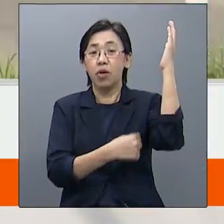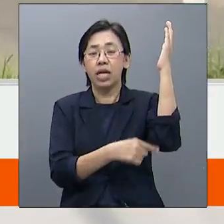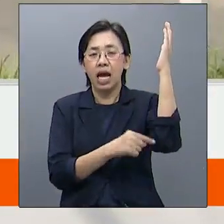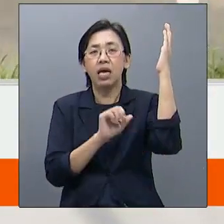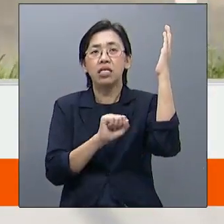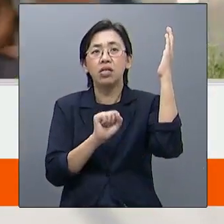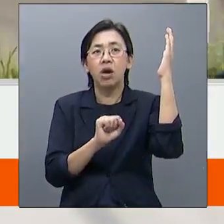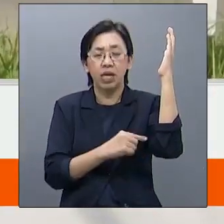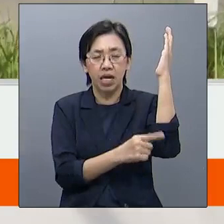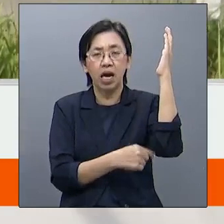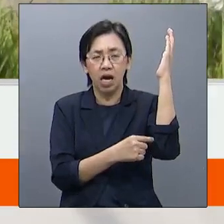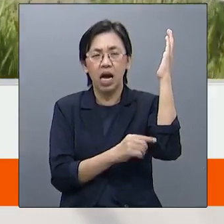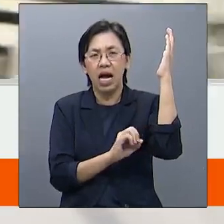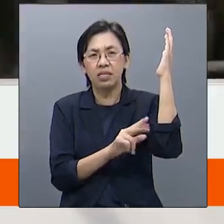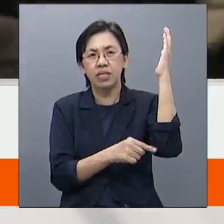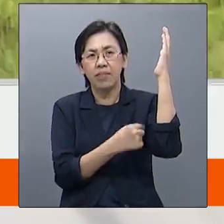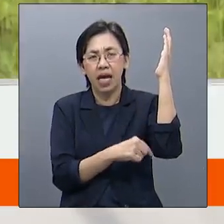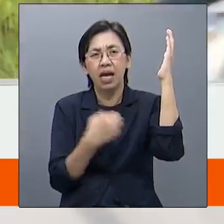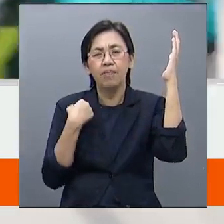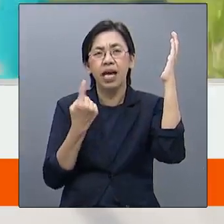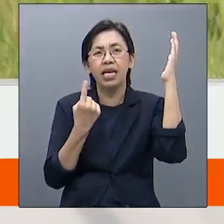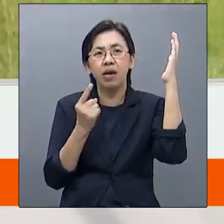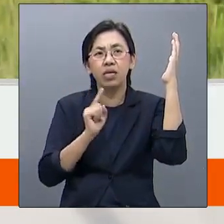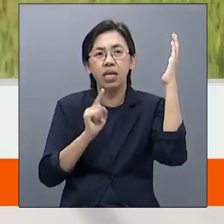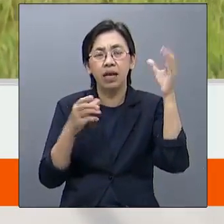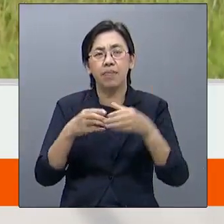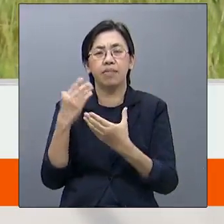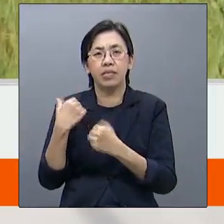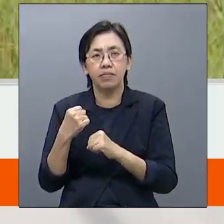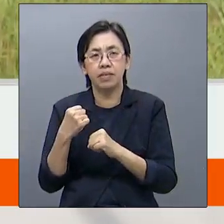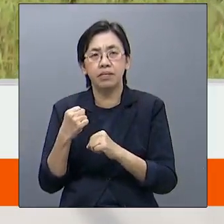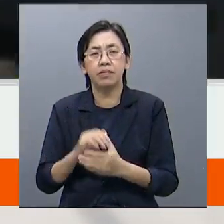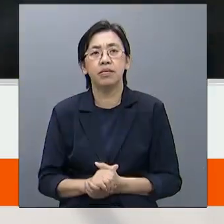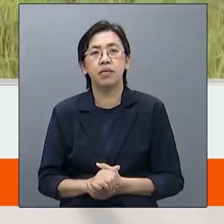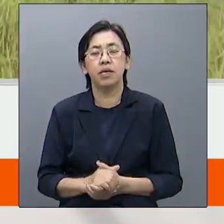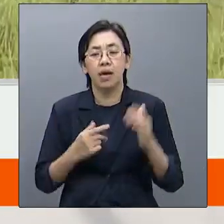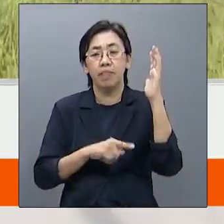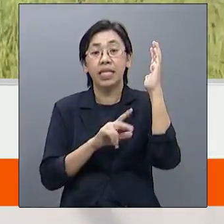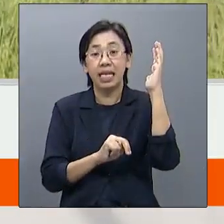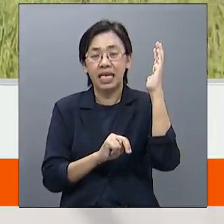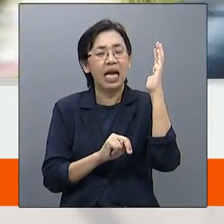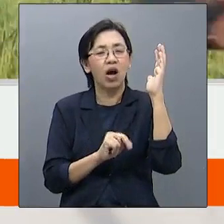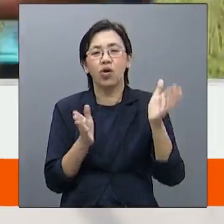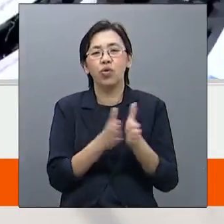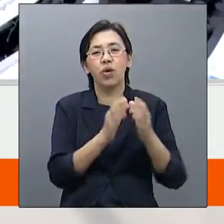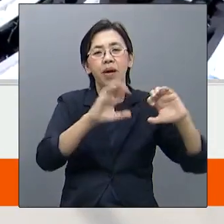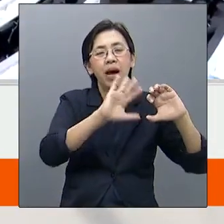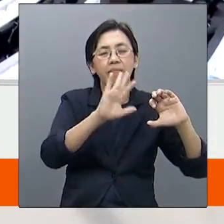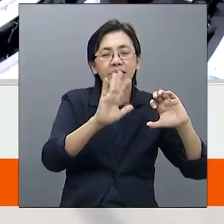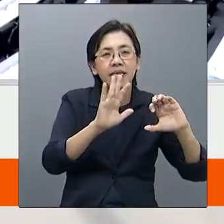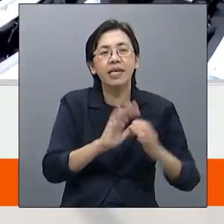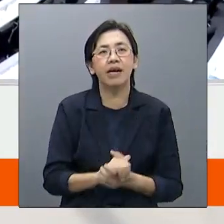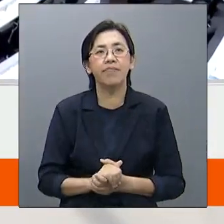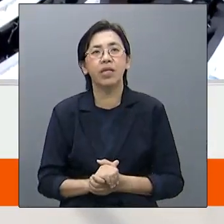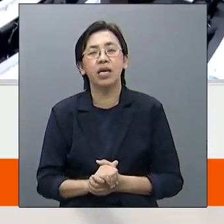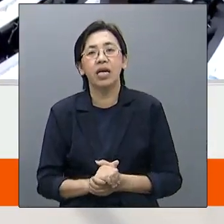ข์ที่อยในพ้นที่มีแ้ขทเดยวเอง ตัคภยาที่ปัดในปัตรนิตแไมไดอยกรฐบท แตทั้งหมดอยู่ใน